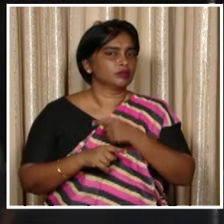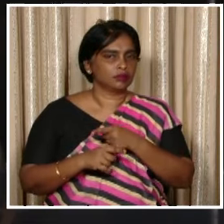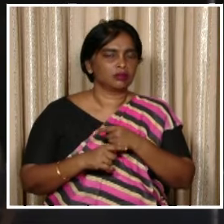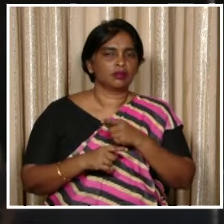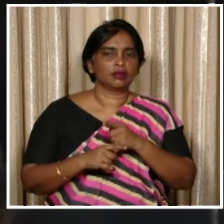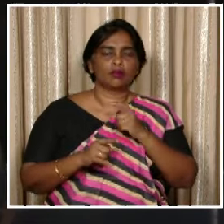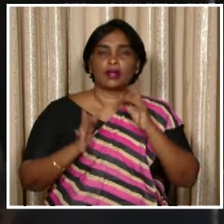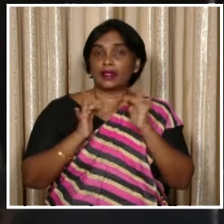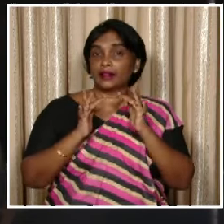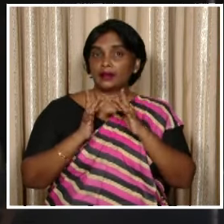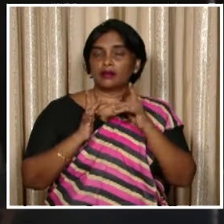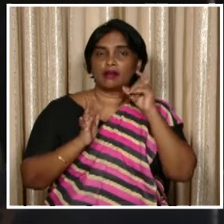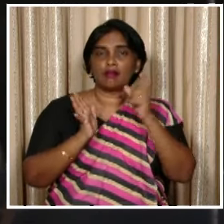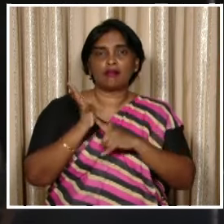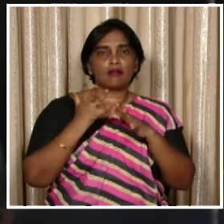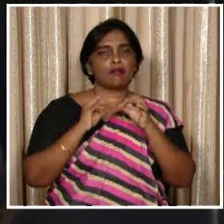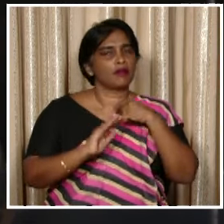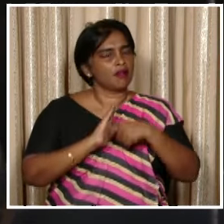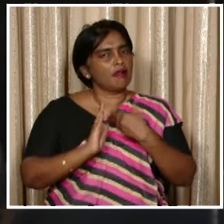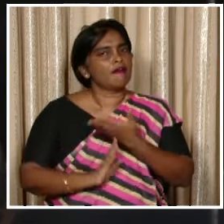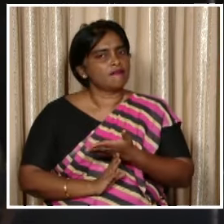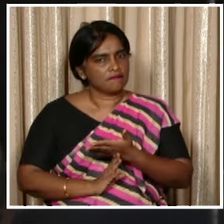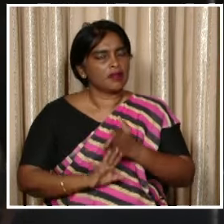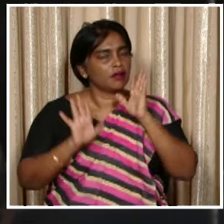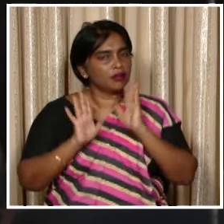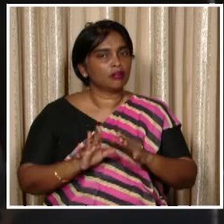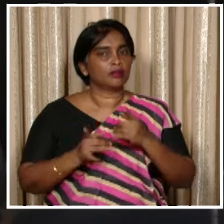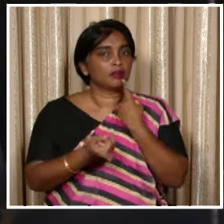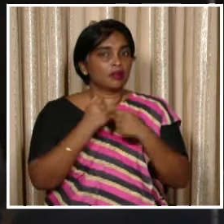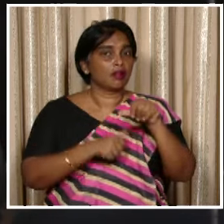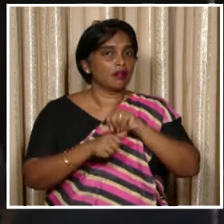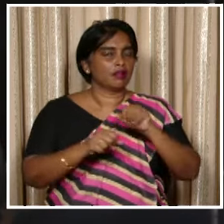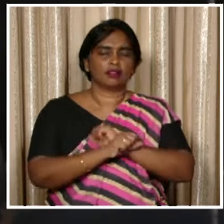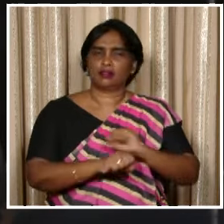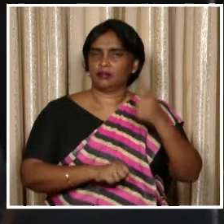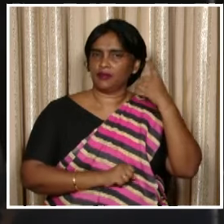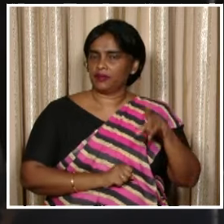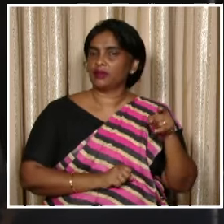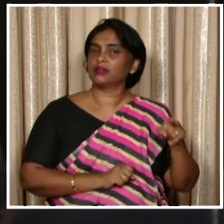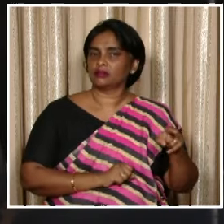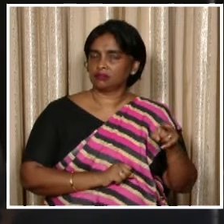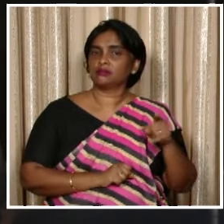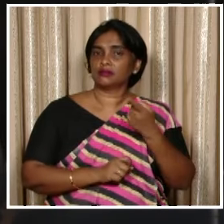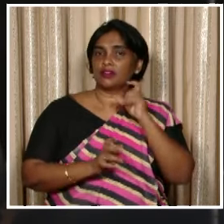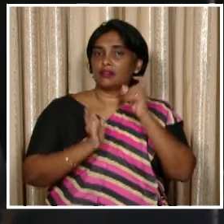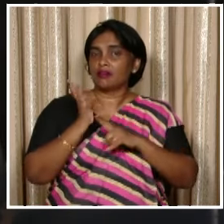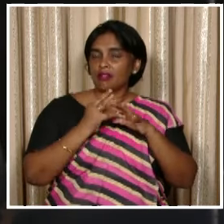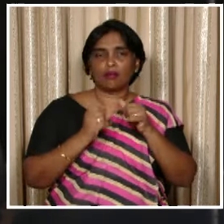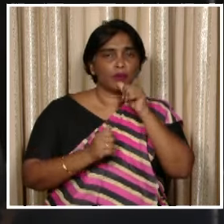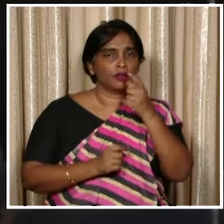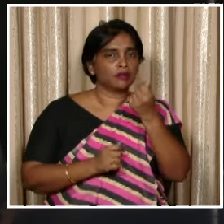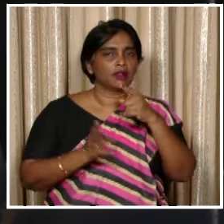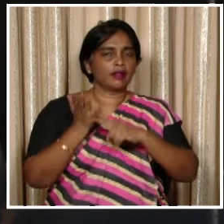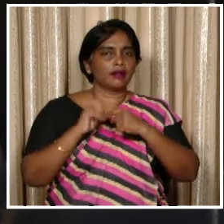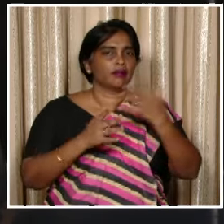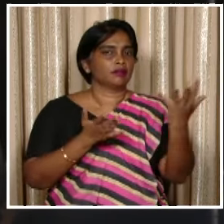මේ ඔන්ලයින් කැසිනෝ මේ රටේ තියෙනවා. හැබැයි නියාමන ආයතනයක් නැති නිසා ඔන්ලයින් කැසිනෝ වලින් 7-5ක්වත් බදු